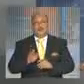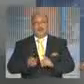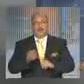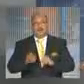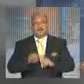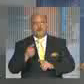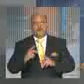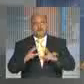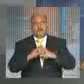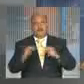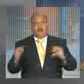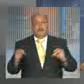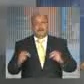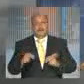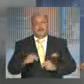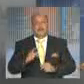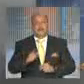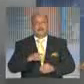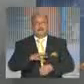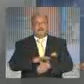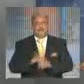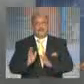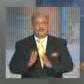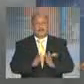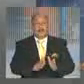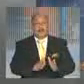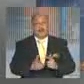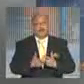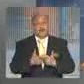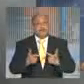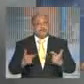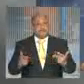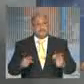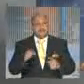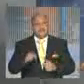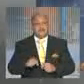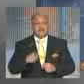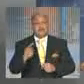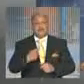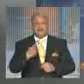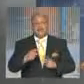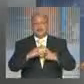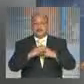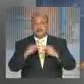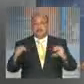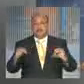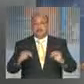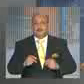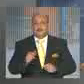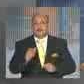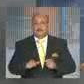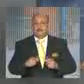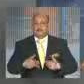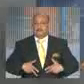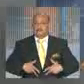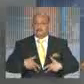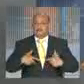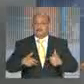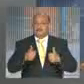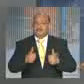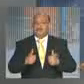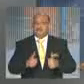أهمية نظافة الأيدي في الوسط الصحي. التظاهرة كانت تحت شعار حفظ صحة الأيدي هو مفتاح الصحة